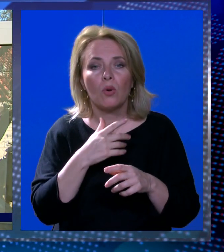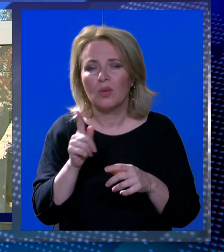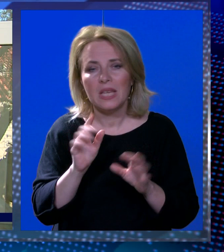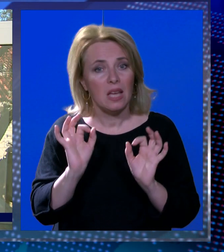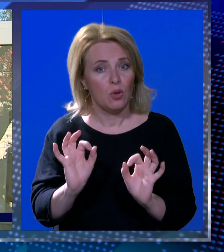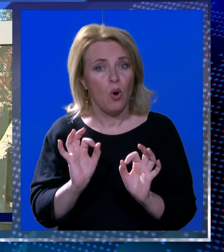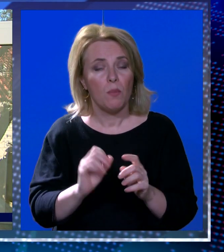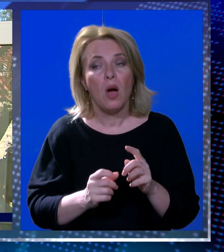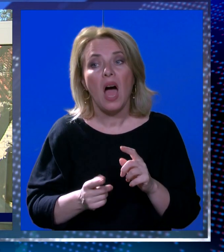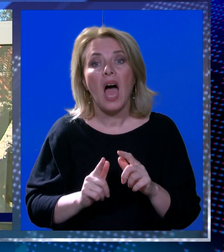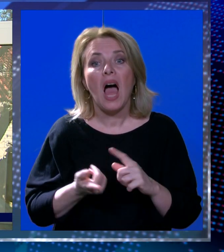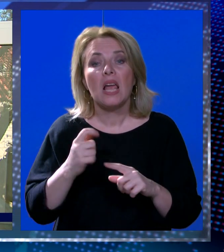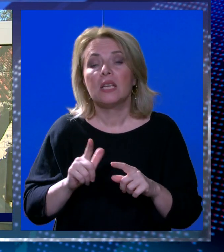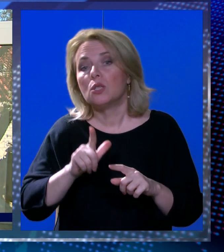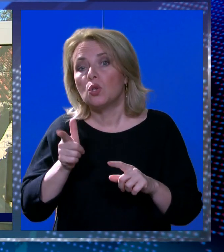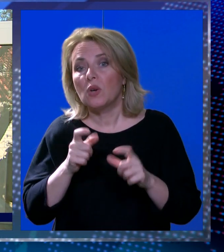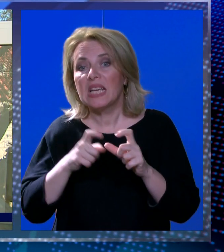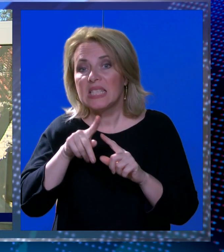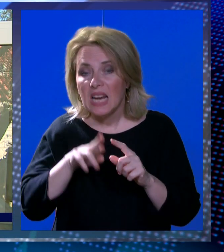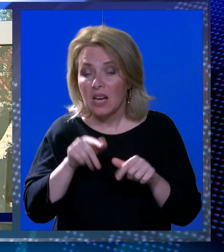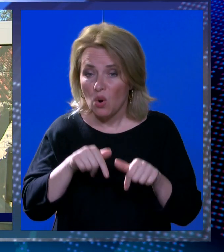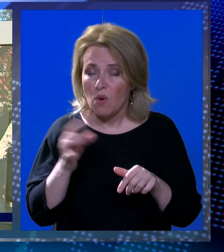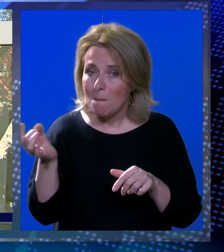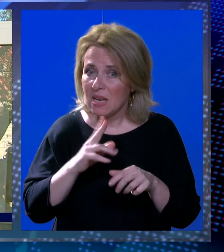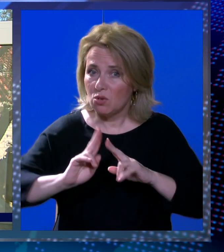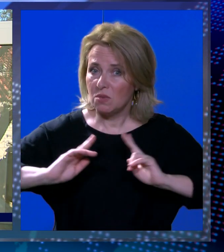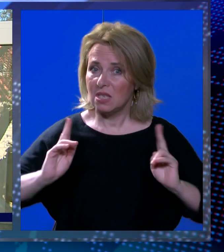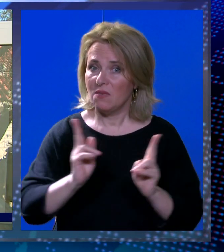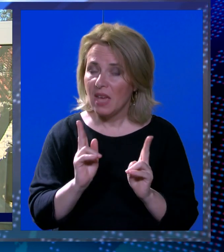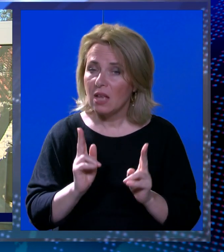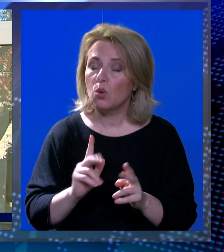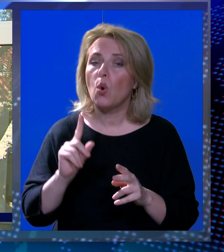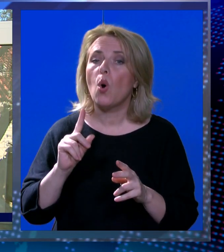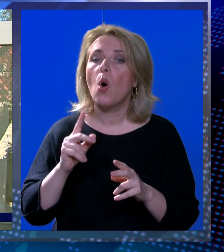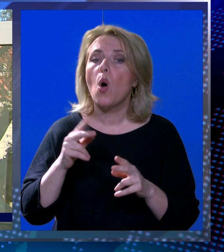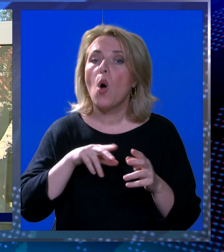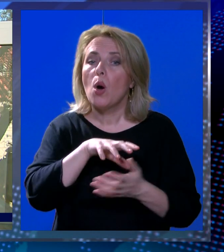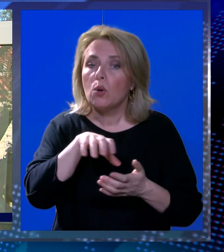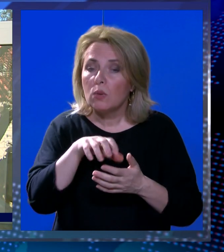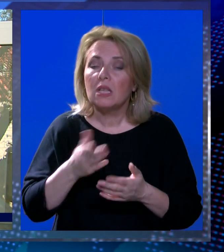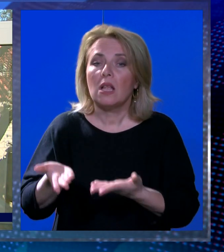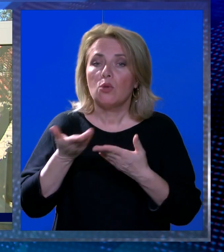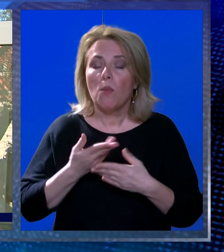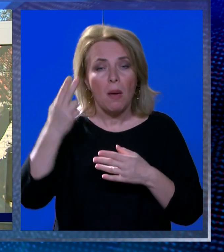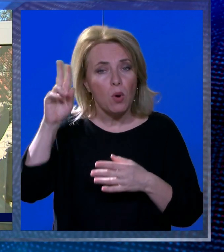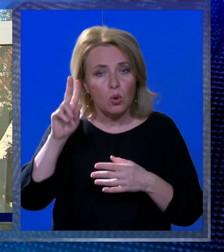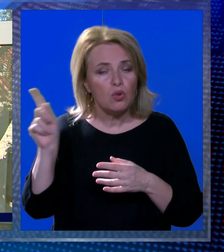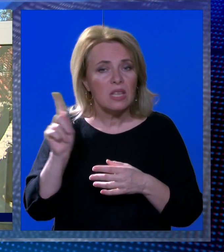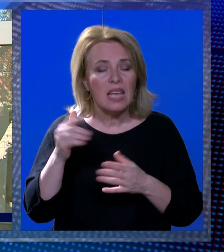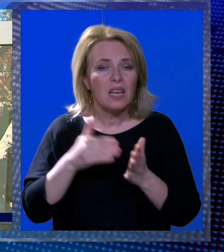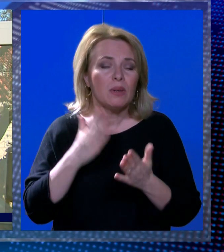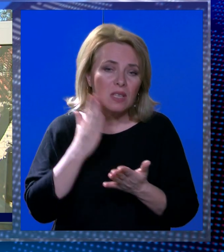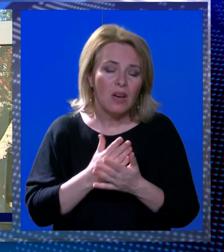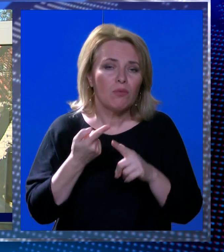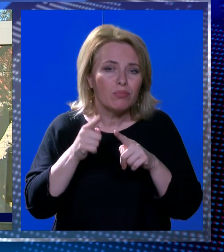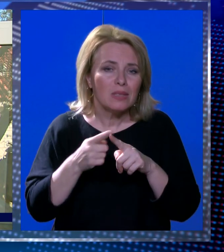strane roditelji su i dobili mogućnost u ovom užurbanom svijetu da ne moraju baš za svaku sitnicu pohoditi